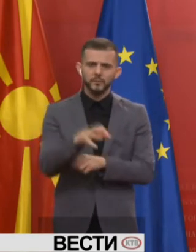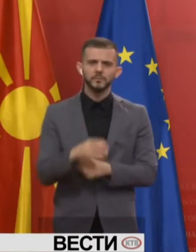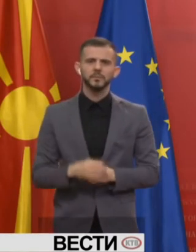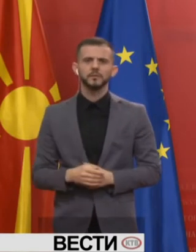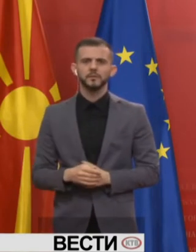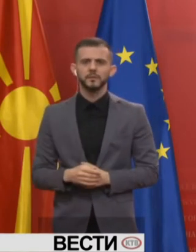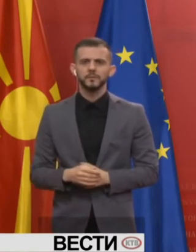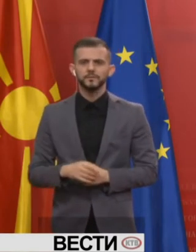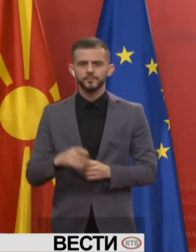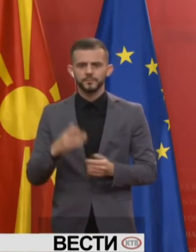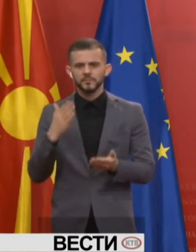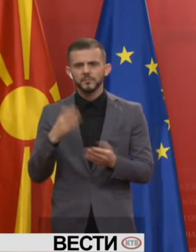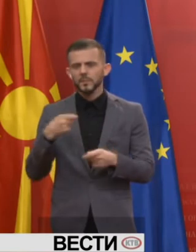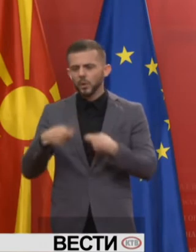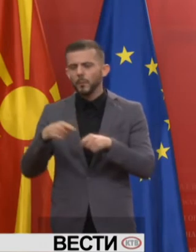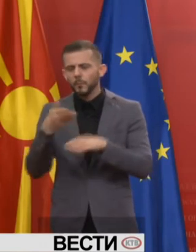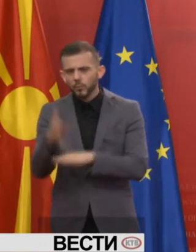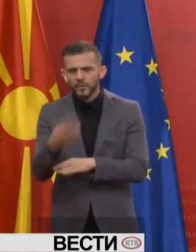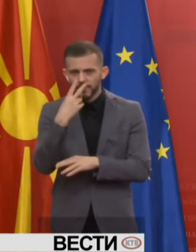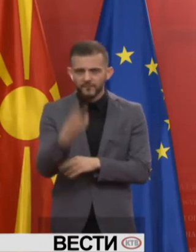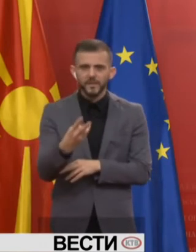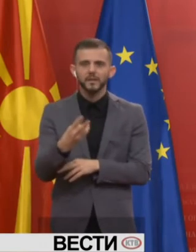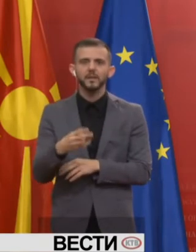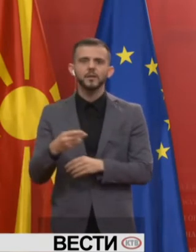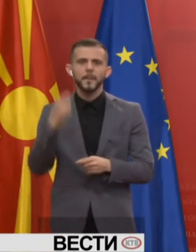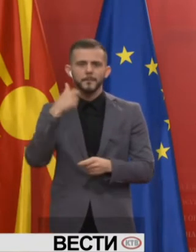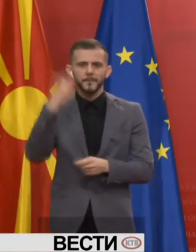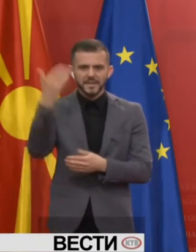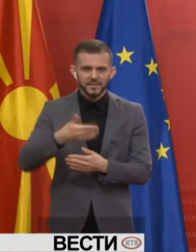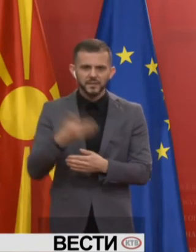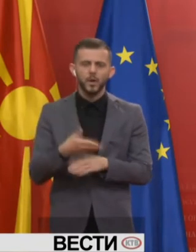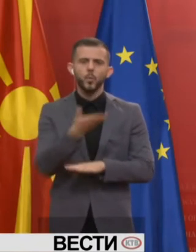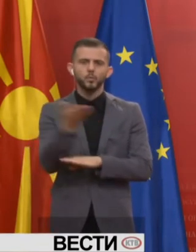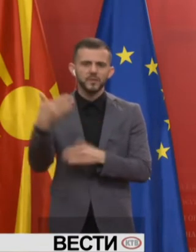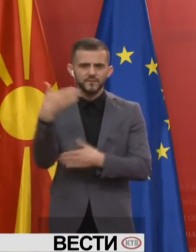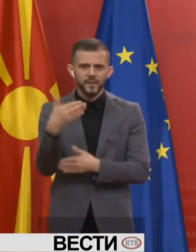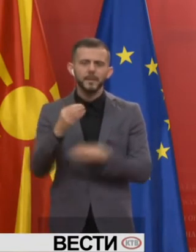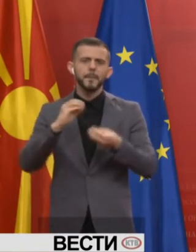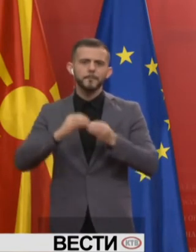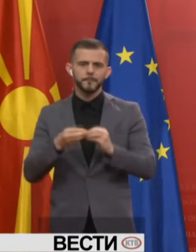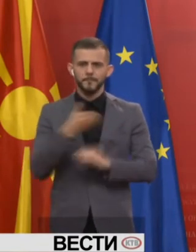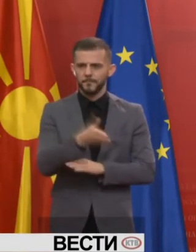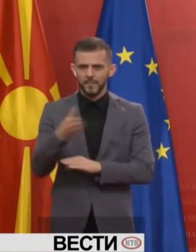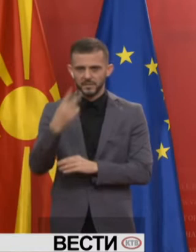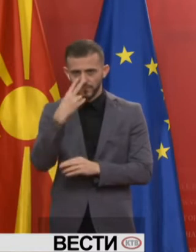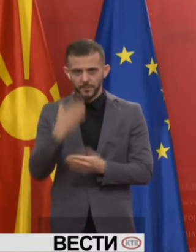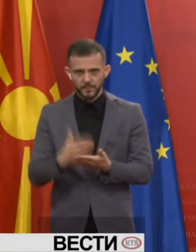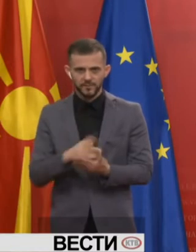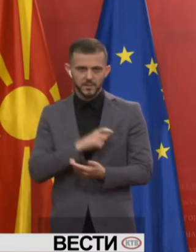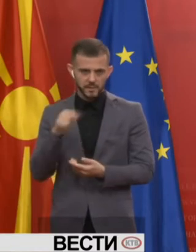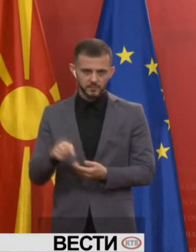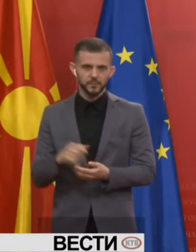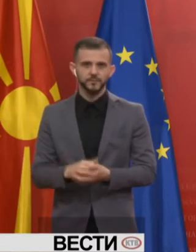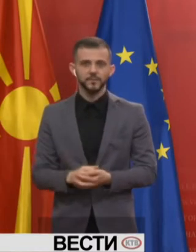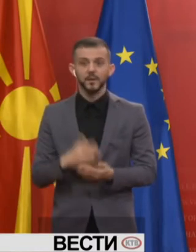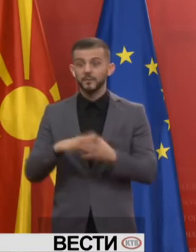различни субјекти како што се маркети, угостителски објекти, месарници, производствени објекти и зелени пазари. Реализирани се